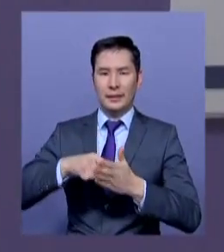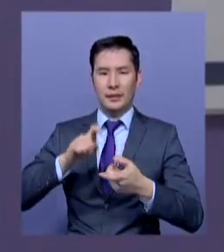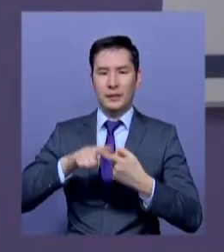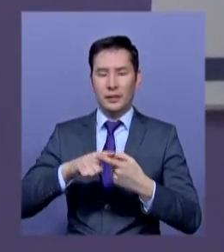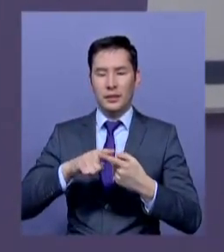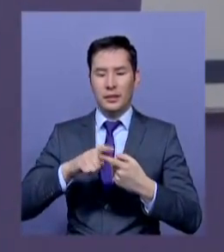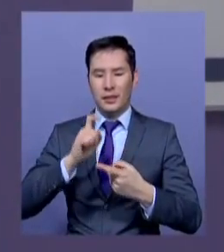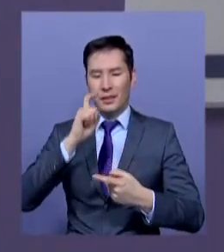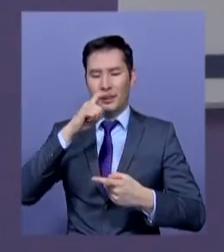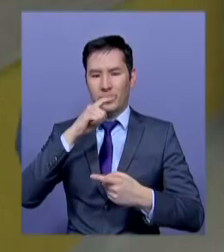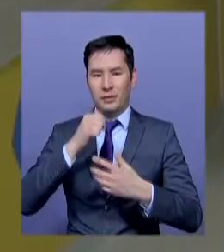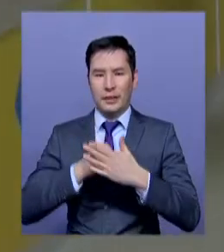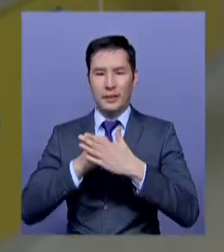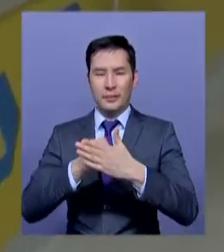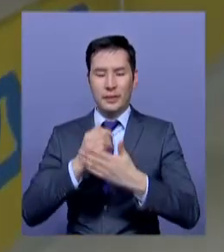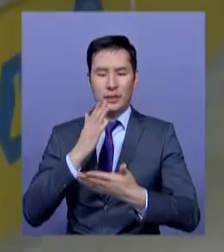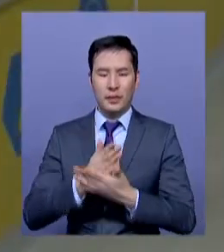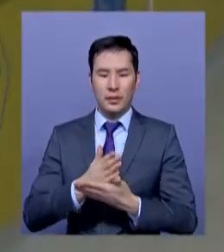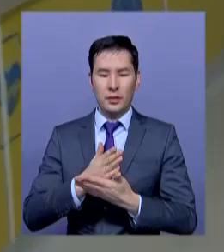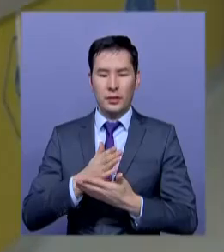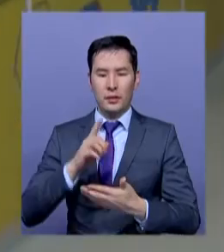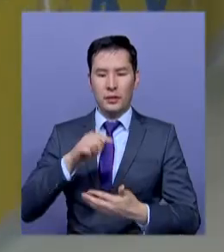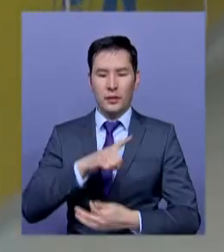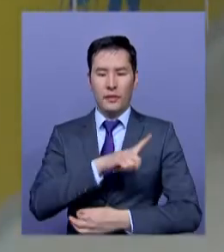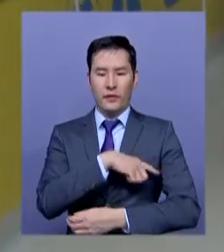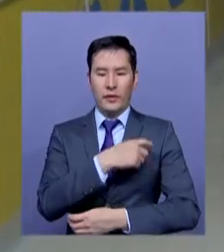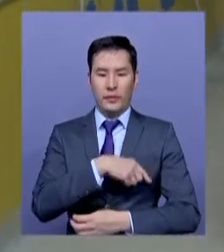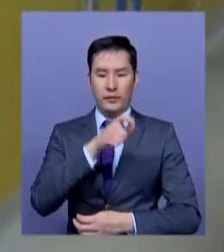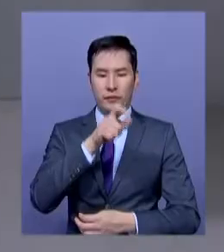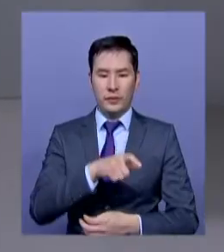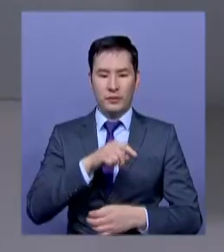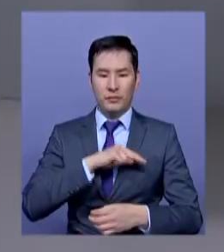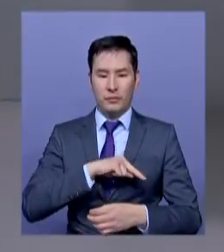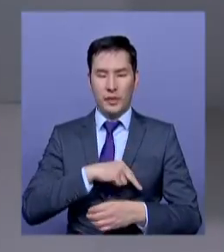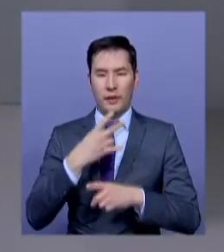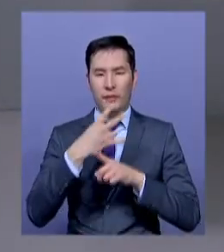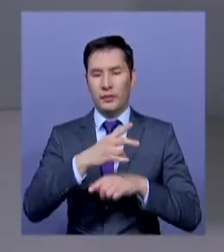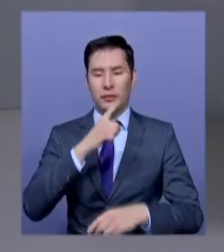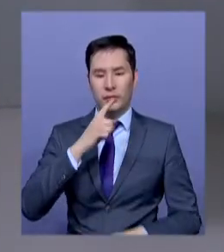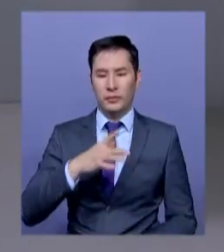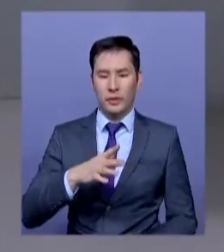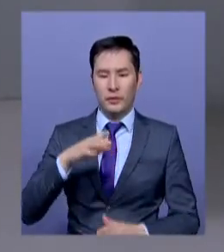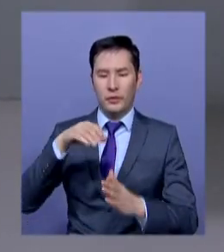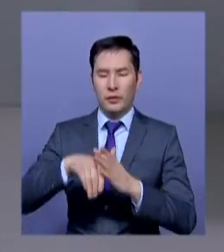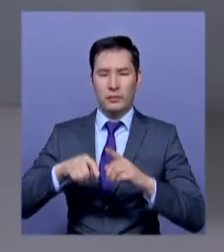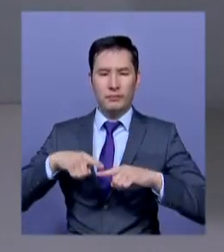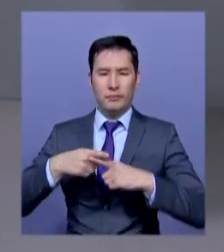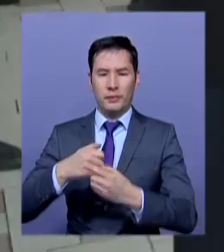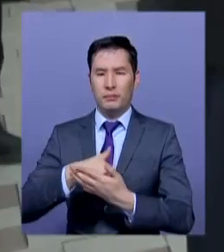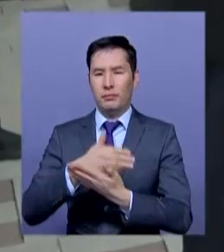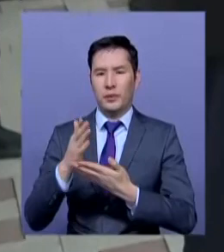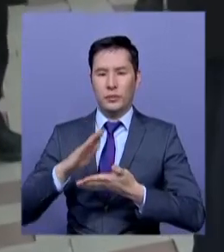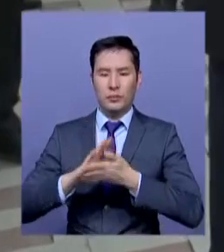палатадан дәлізге өтпейді. Сәйкесінше дәрігерлердің денсаулығына зиянын тигізбейді. Медициналық мекемеде қажетті емшараларын қабылдауға барлық